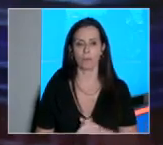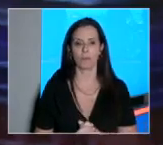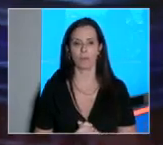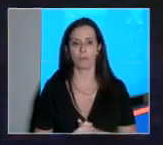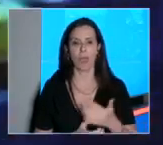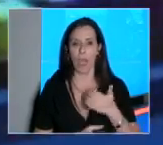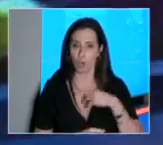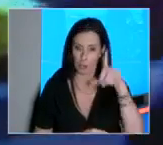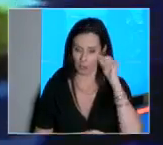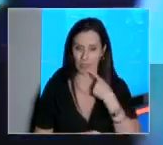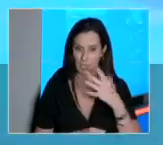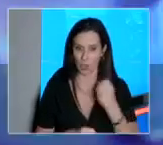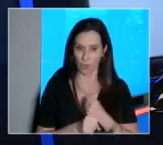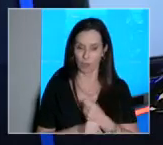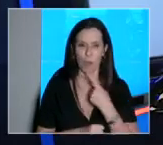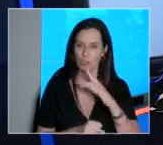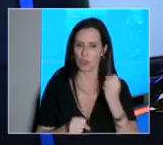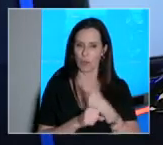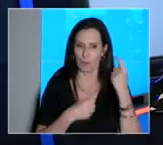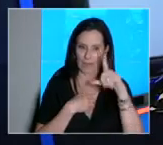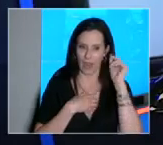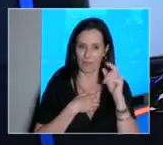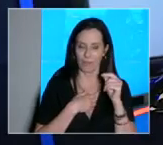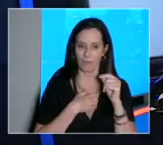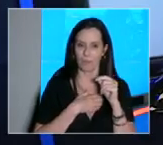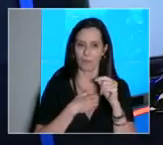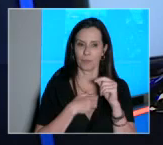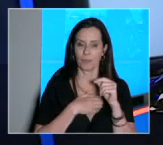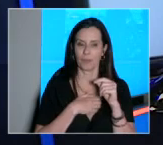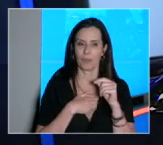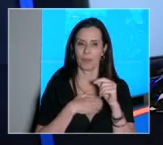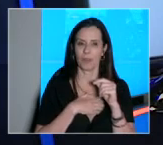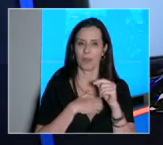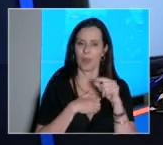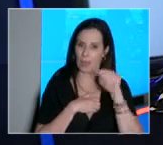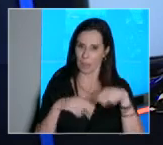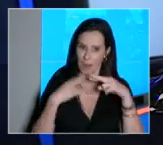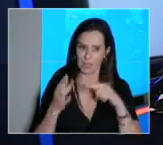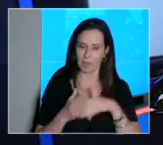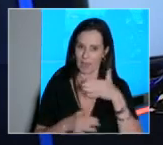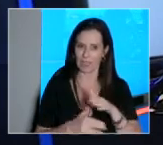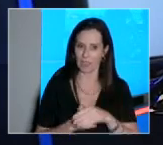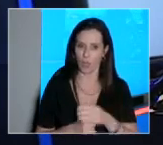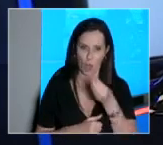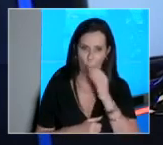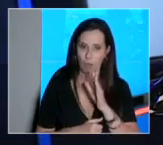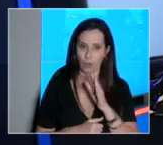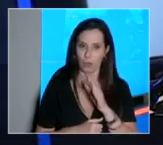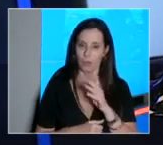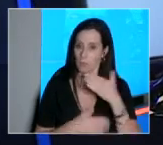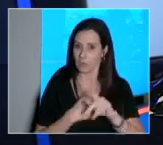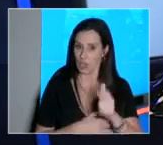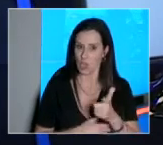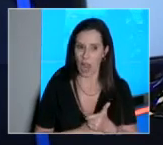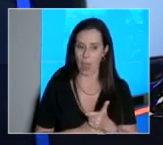בירושלים. מצאנו בתאים, אני אספר לך איך זה עובד. בוא אני אגיד לך איך זה עובד, מצאנו בתאים. אל תפריע. אתה בא למסעדה, אתה נכנס, אתה אוכל, בסוף אתה צריך